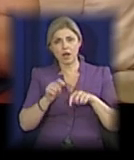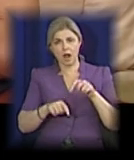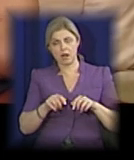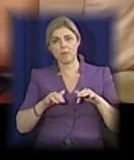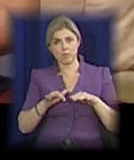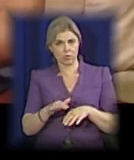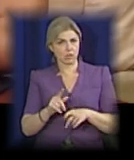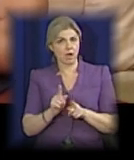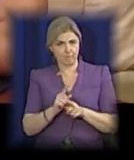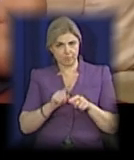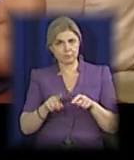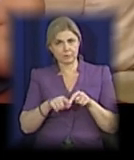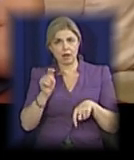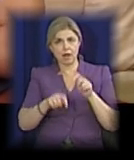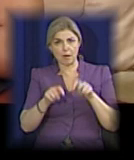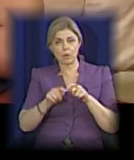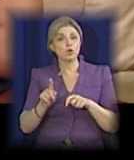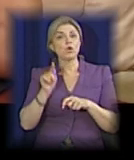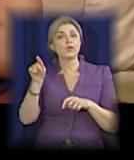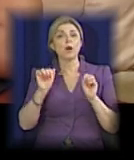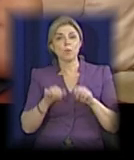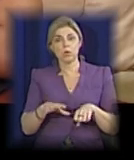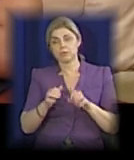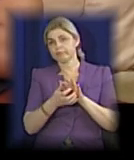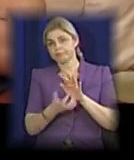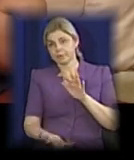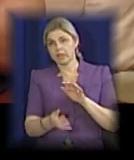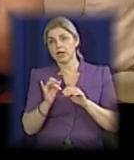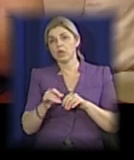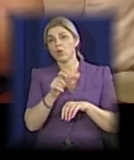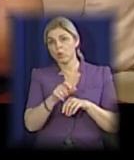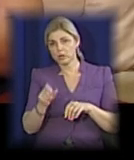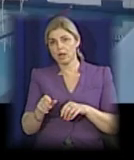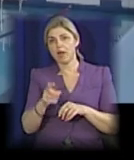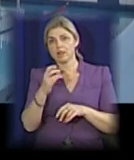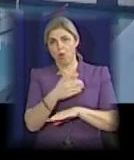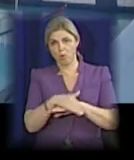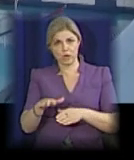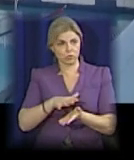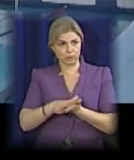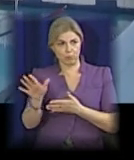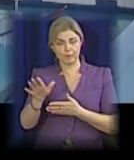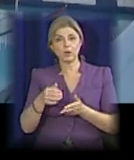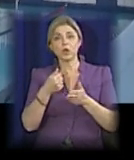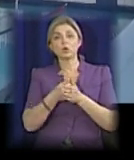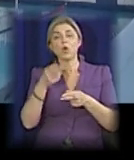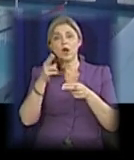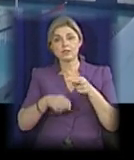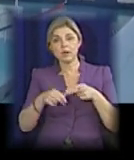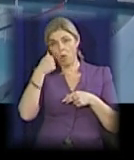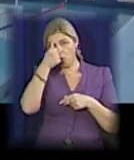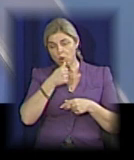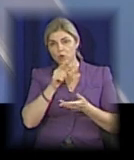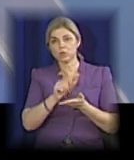інтенсивний. Що може там відбутись? Може вирвати шматок, і людей змиє наружу. До кінця поточного року має відбутись